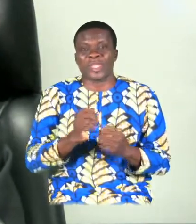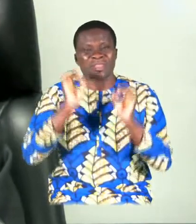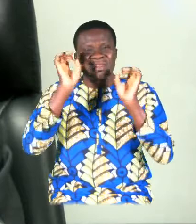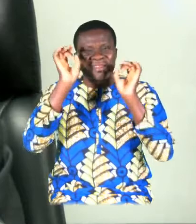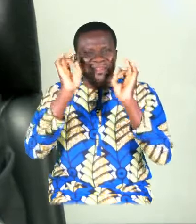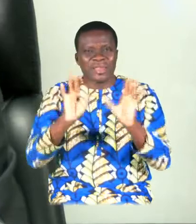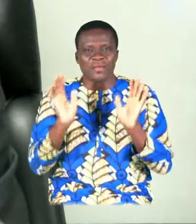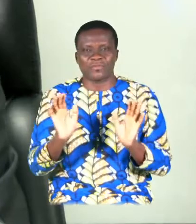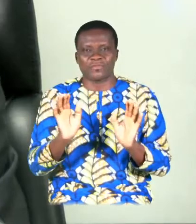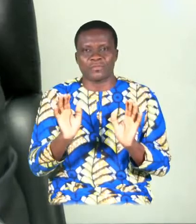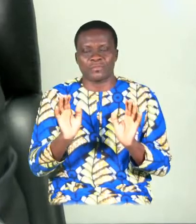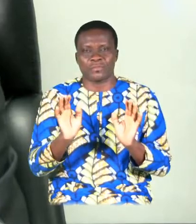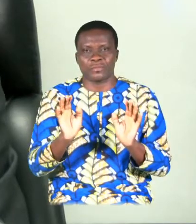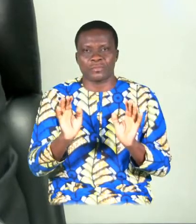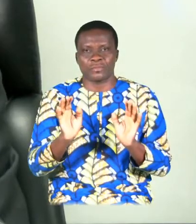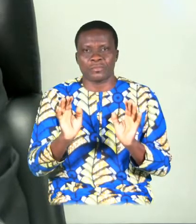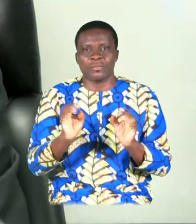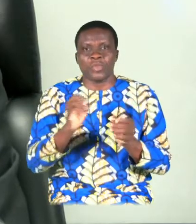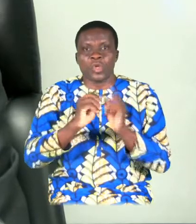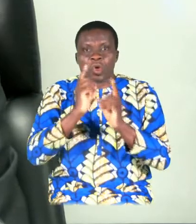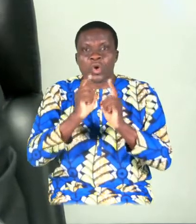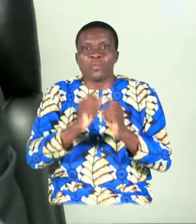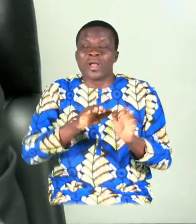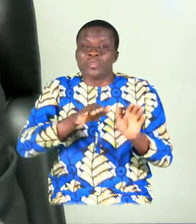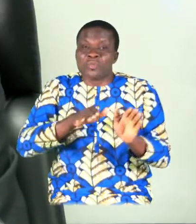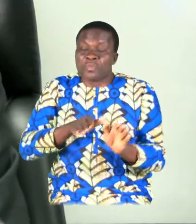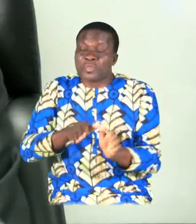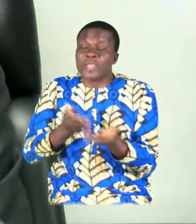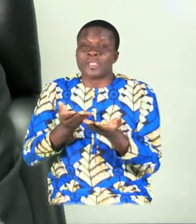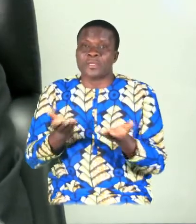graves. On parle de décès,